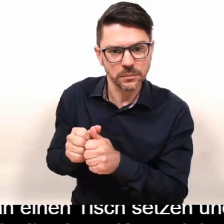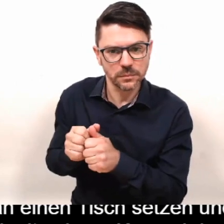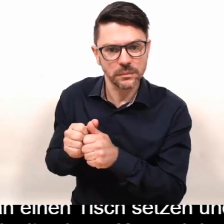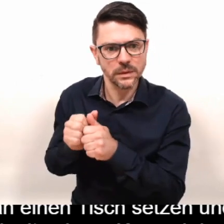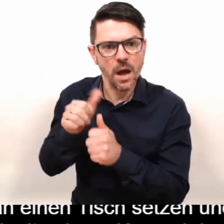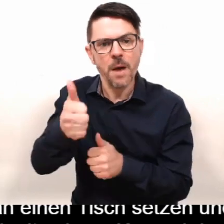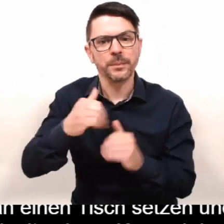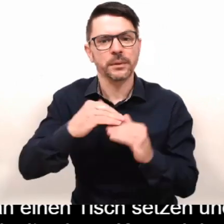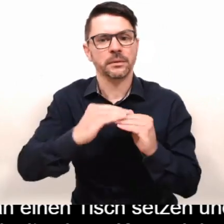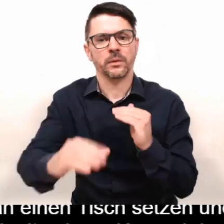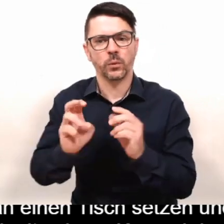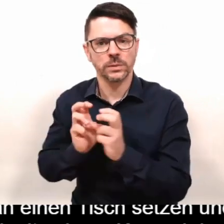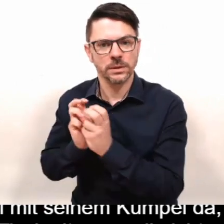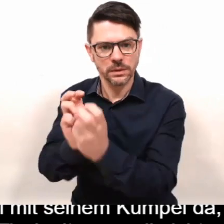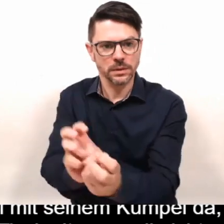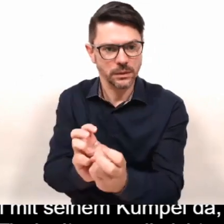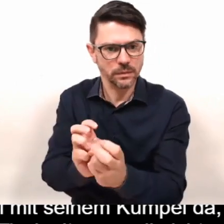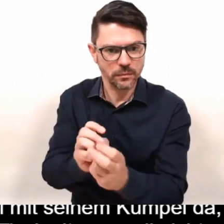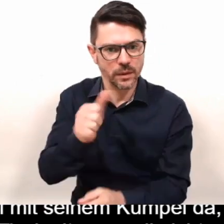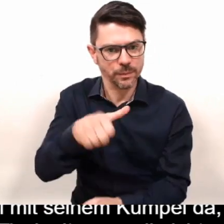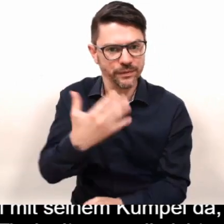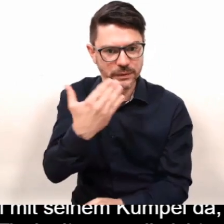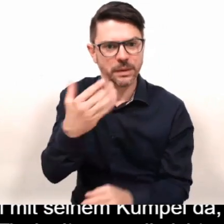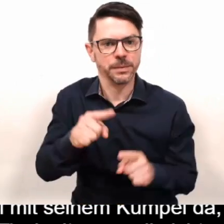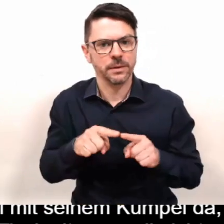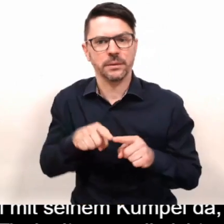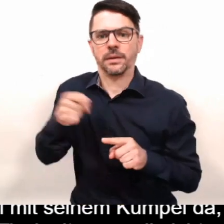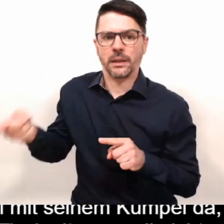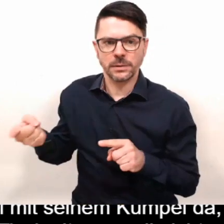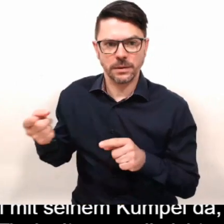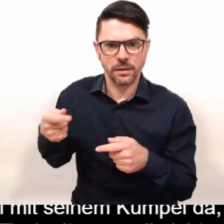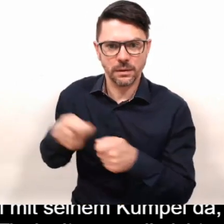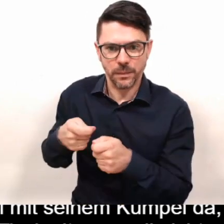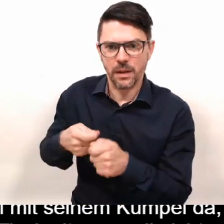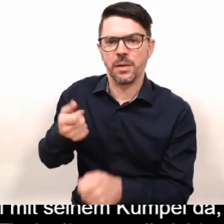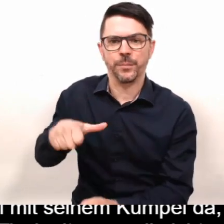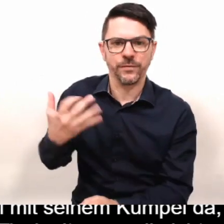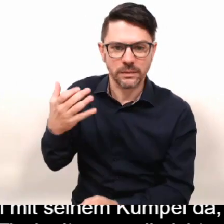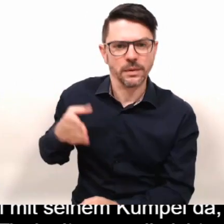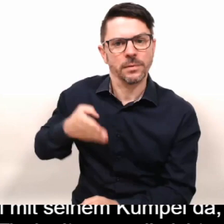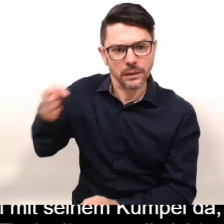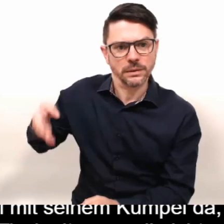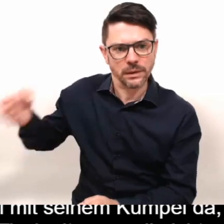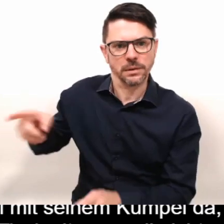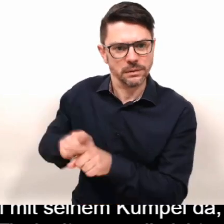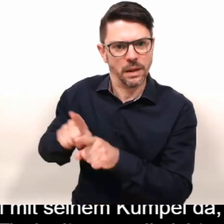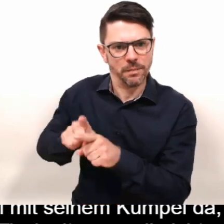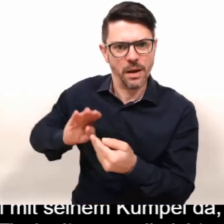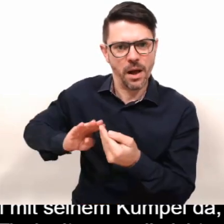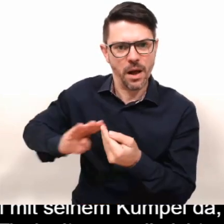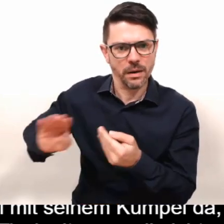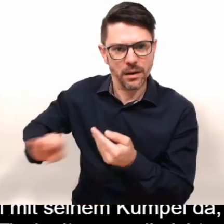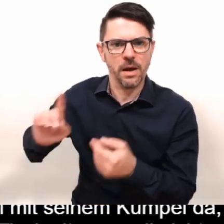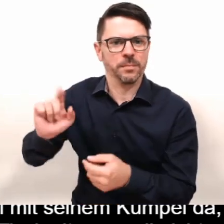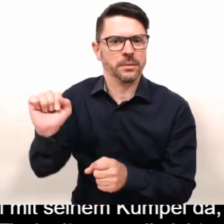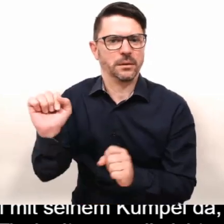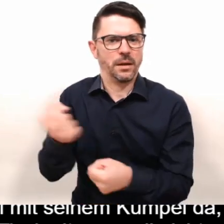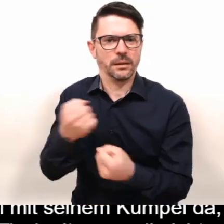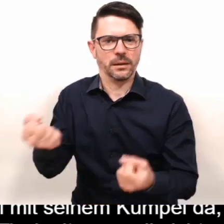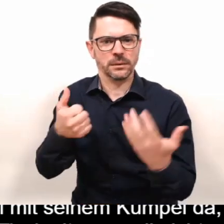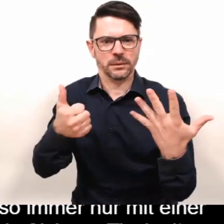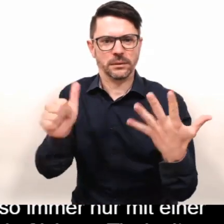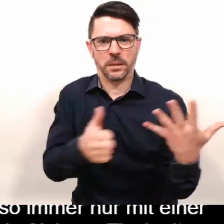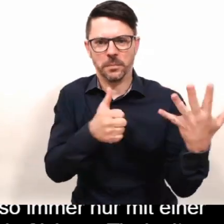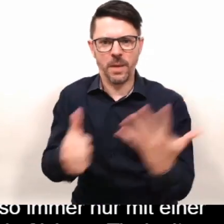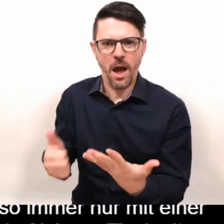Bezugsperson oder mit einer Bezugsfamilie darf ich am Tisch sitzen. Und zu den anderen ist jeweils 1